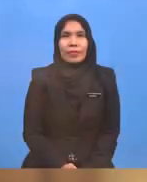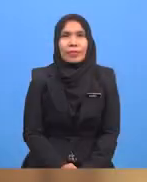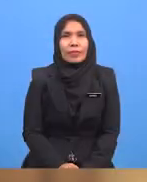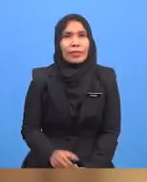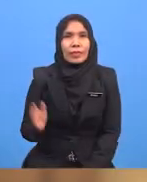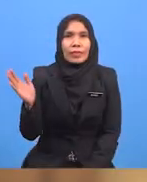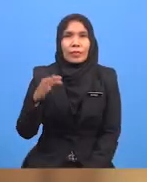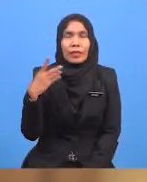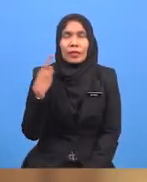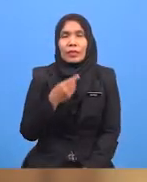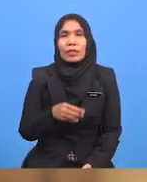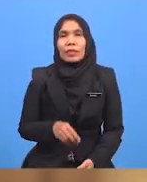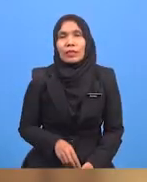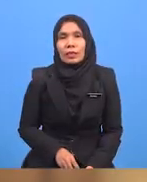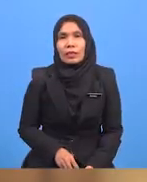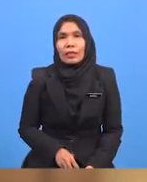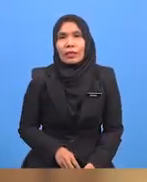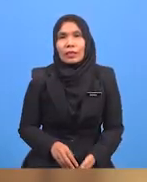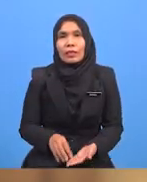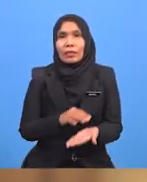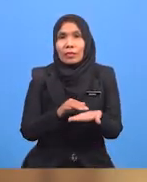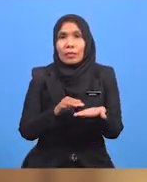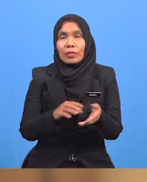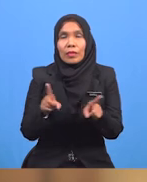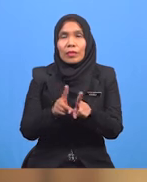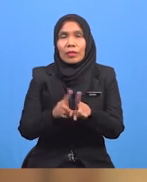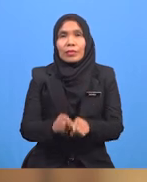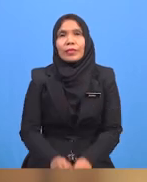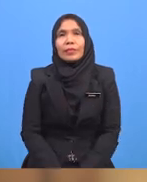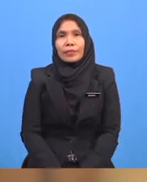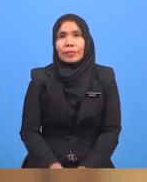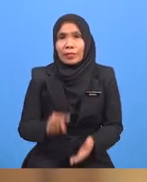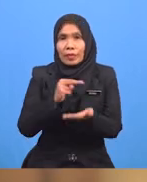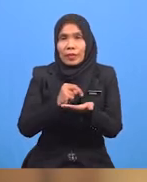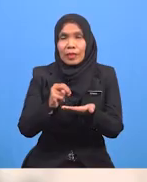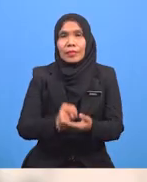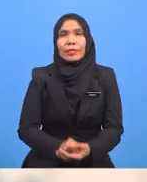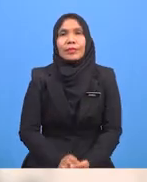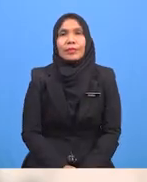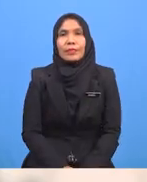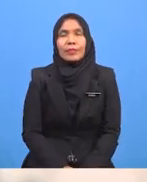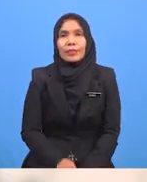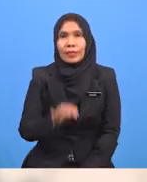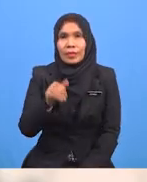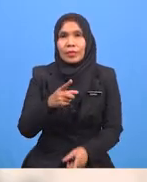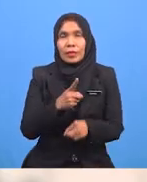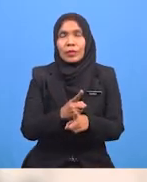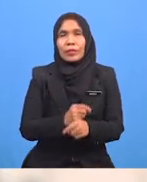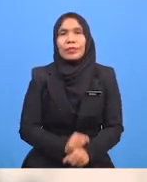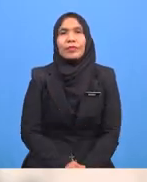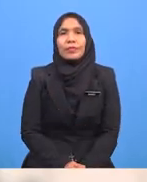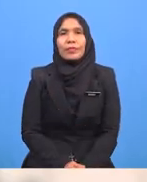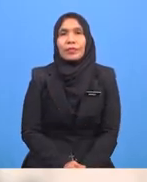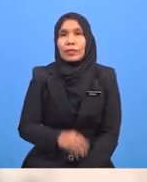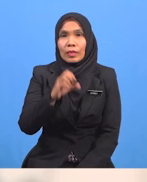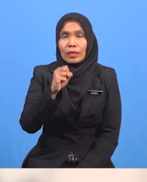Mari sama-sama kita semua nilai semiperimeter yang kamu telah peroleh Iya betul